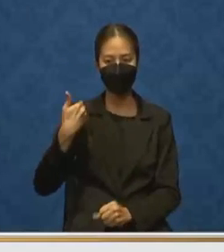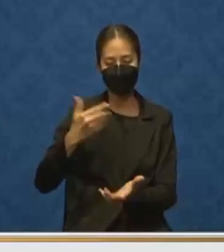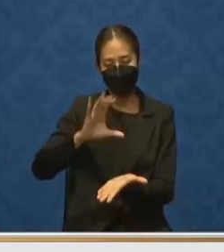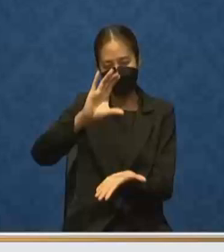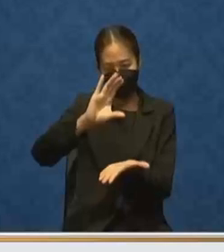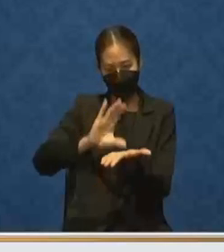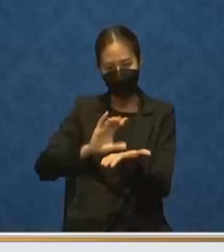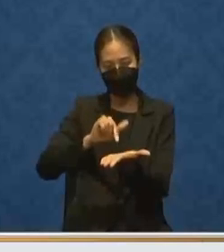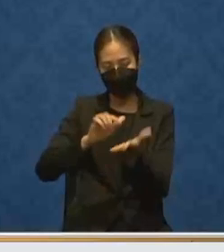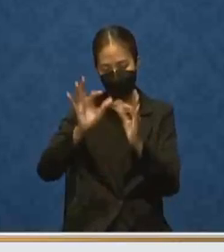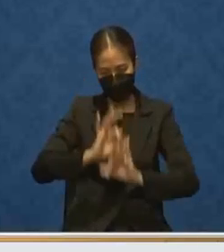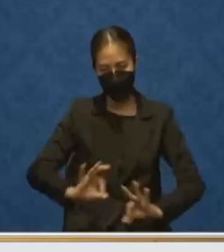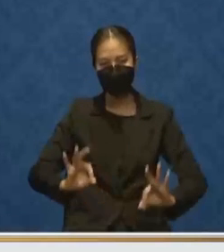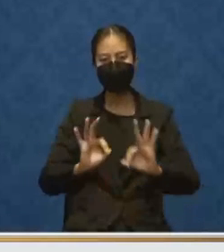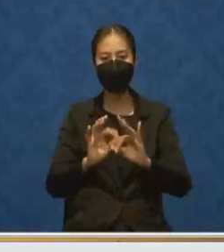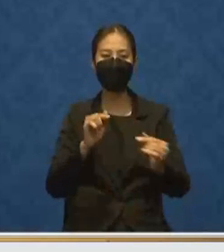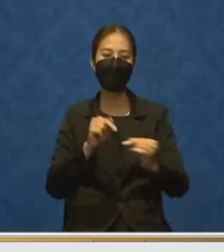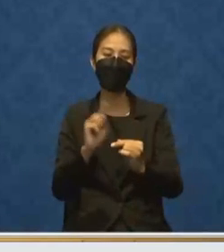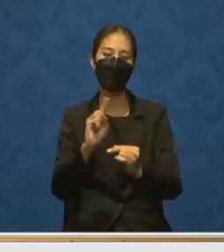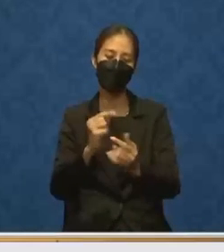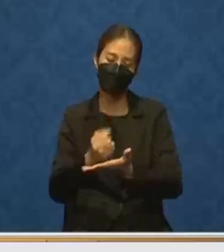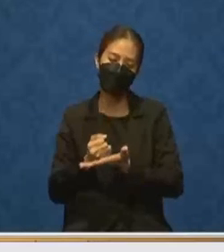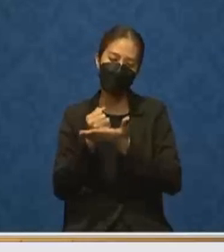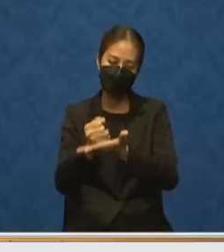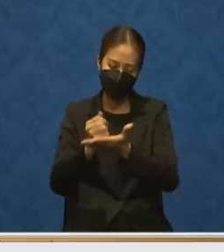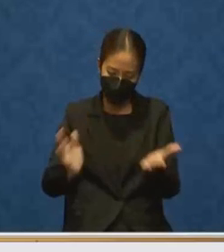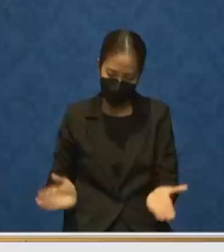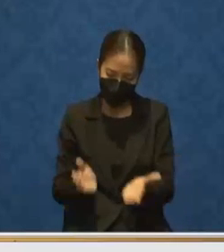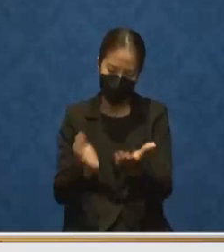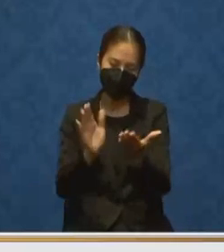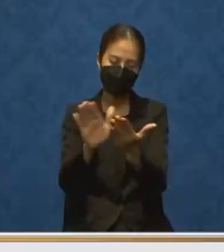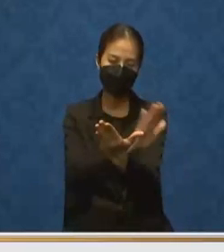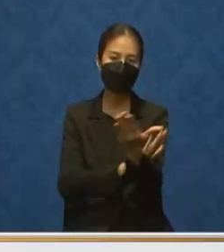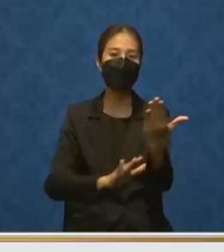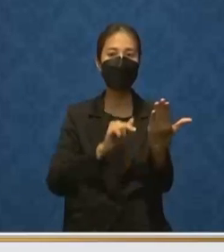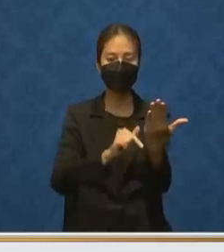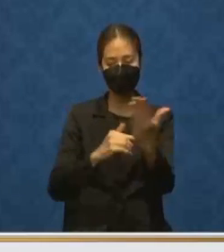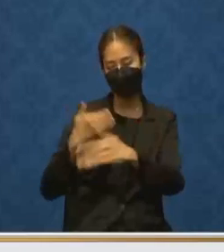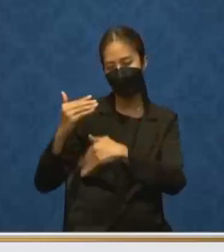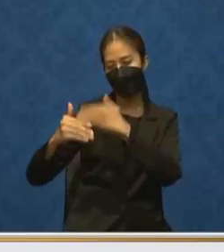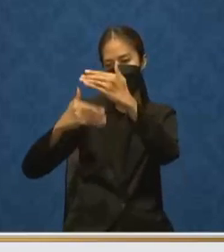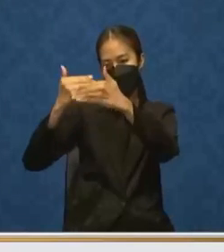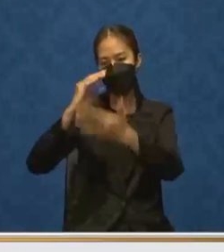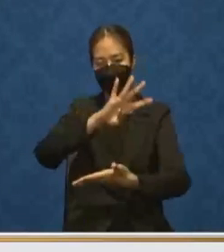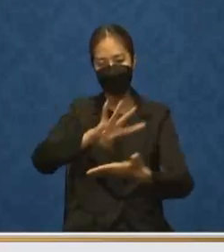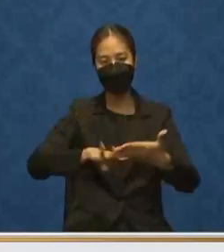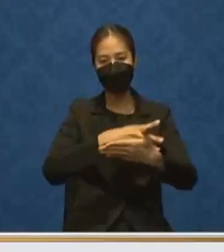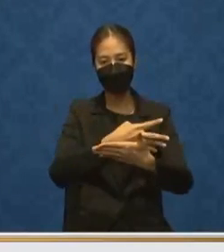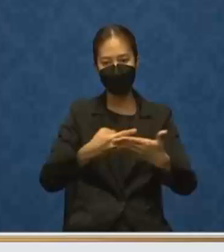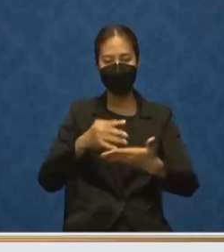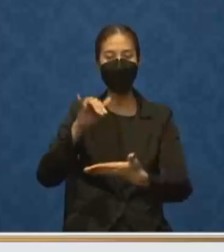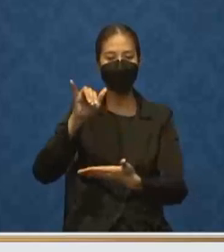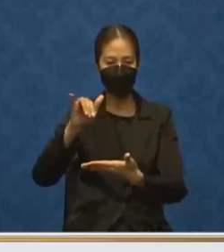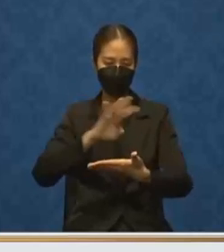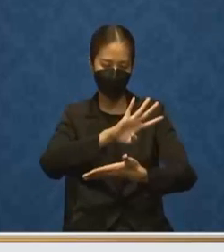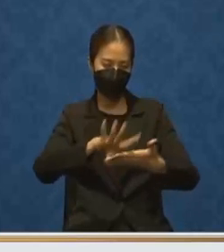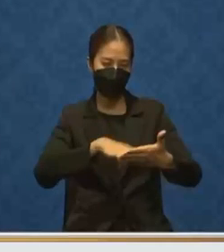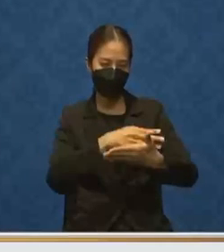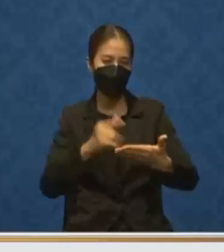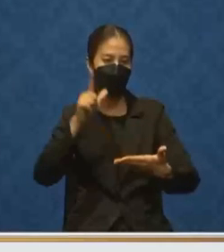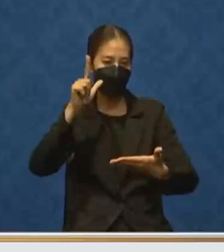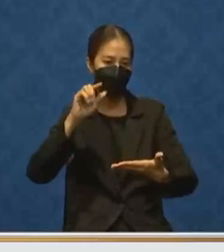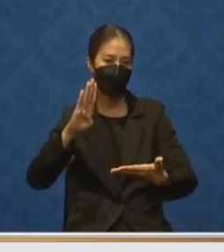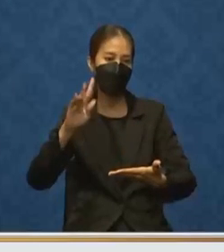ป็นเครื่องมือสำคัญในการขับเคลื่อนประเทศตามแนวทางการพัฒนาของยุทธศาสตร์ชาติแผนแม่บทภายใต้ยุทธศาสตร์ชาติและ